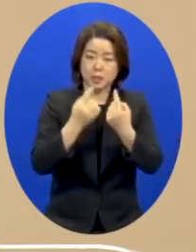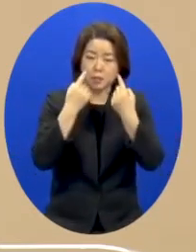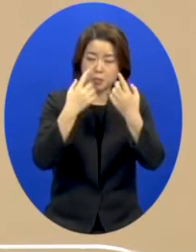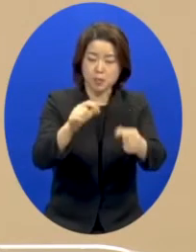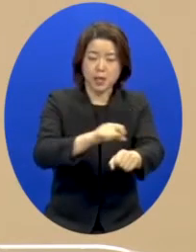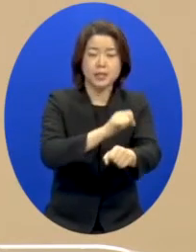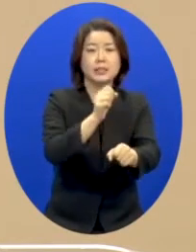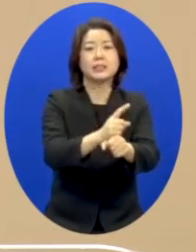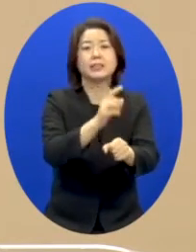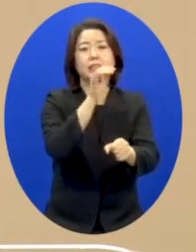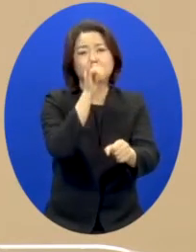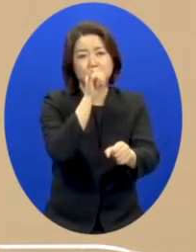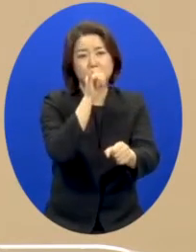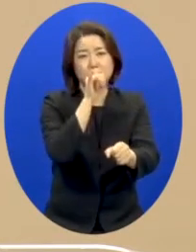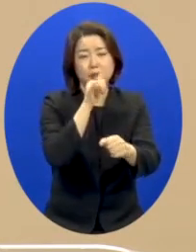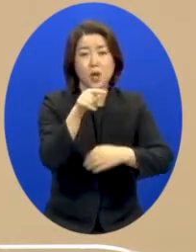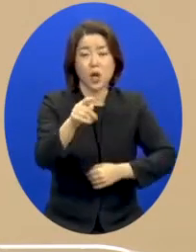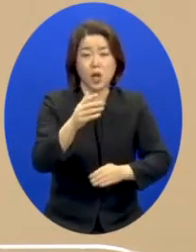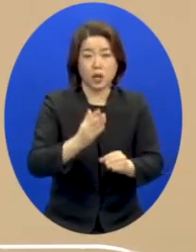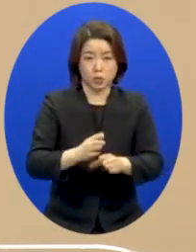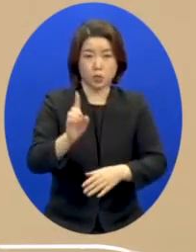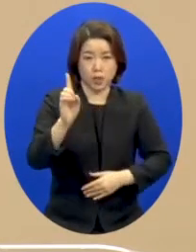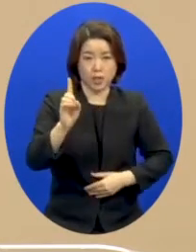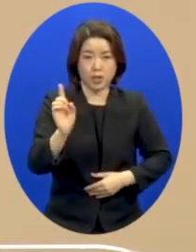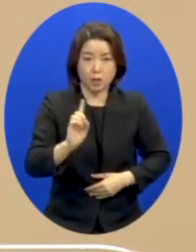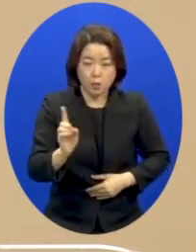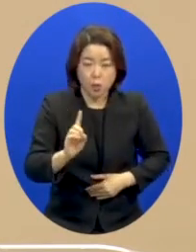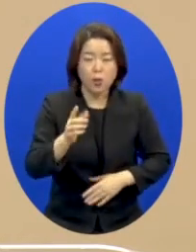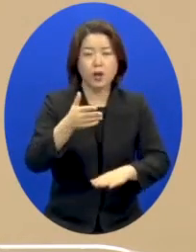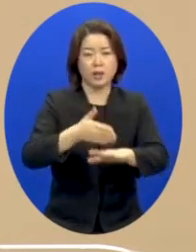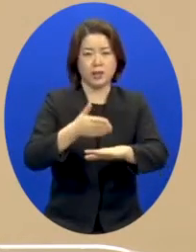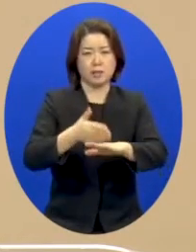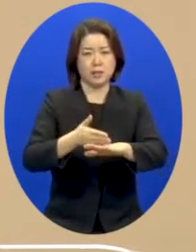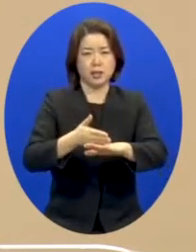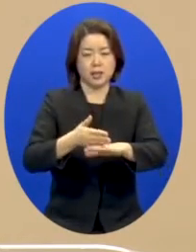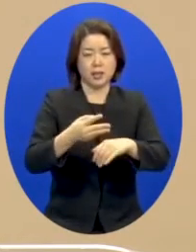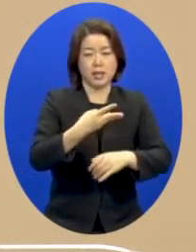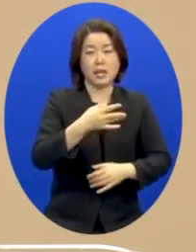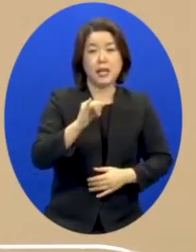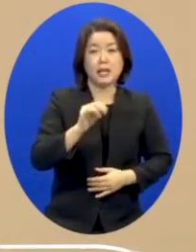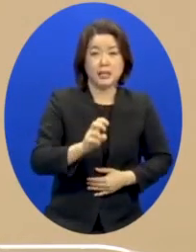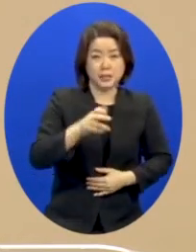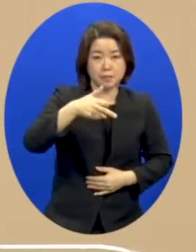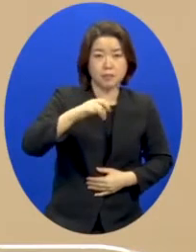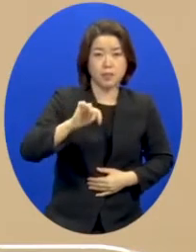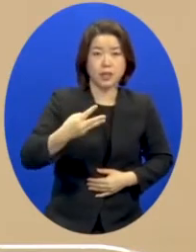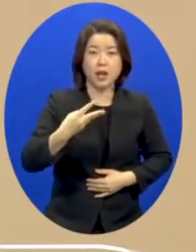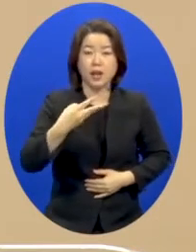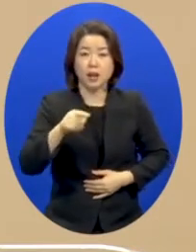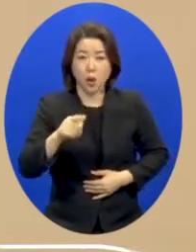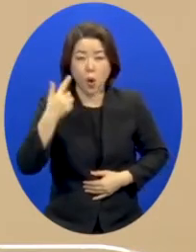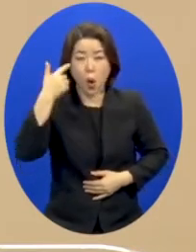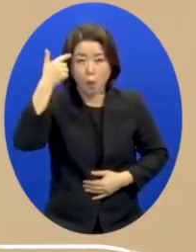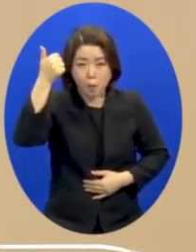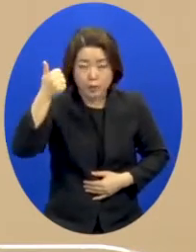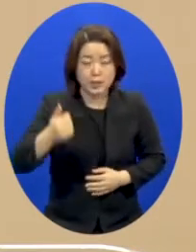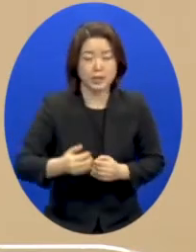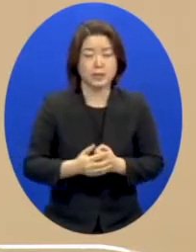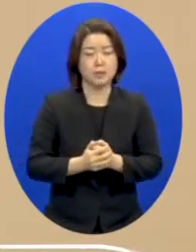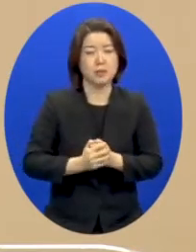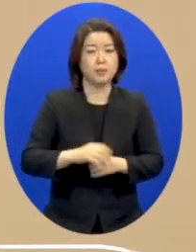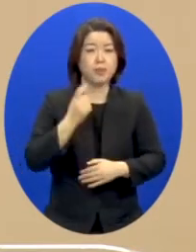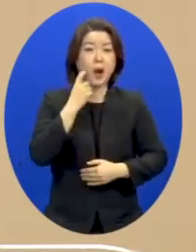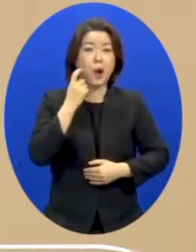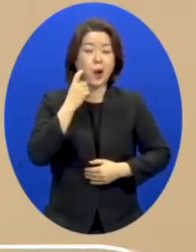특징이 있습니다. 그 중에 하나가 감사합니다. 팀 켈러 목사님이 가짜 기독교인들은